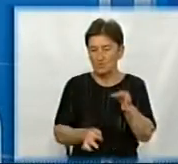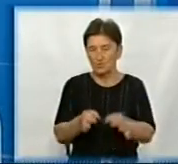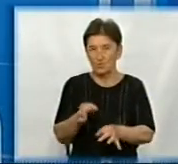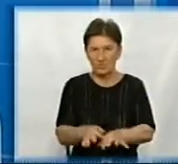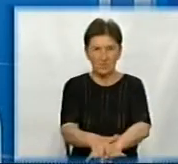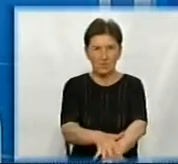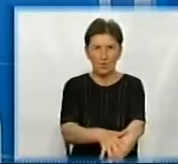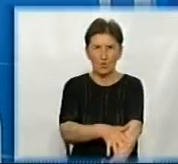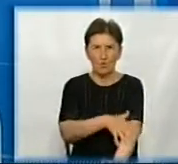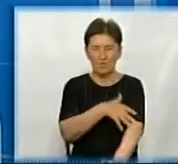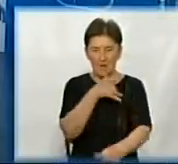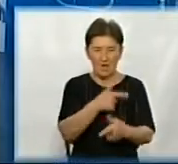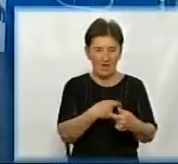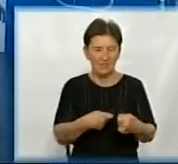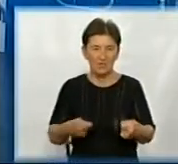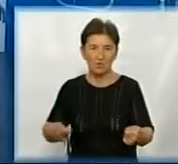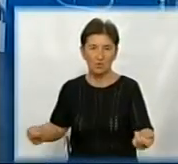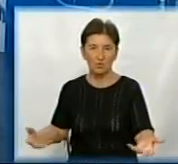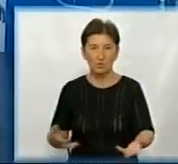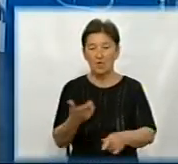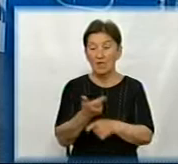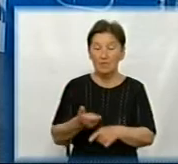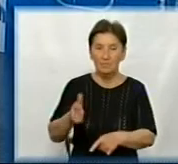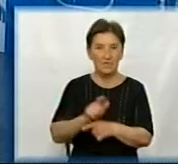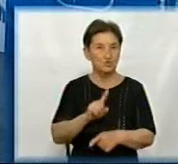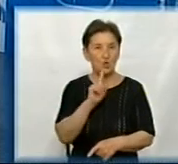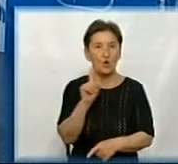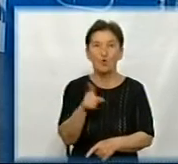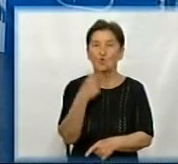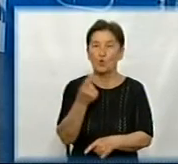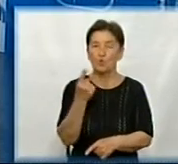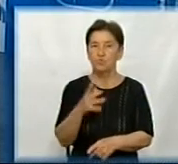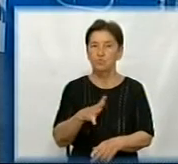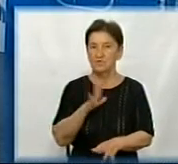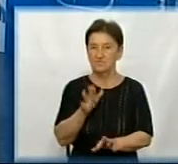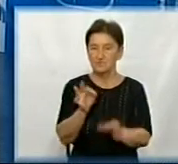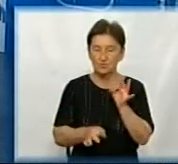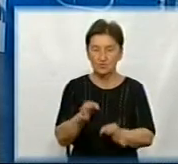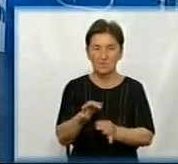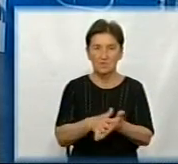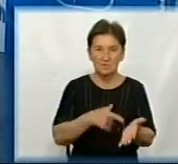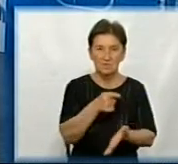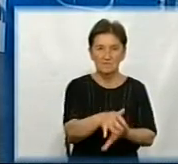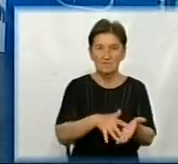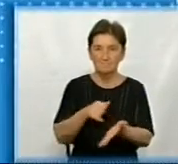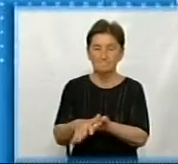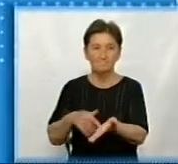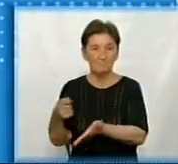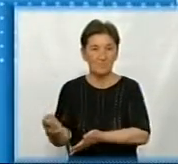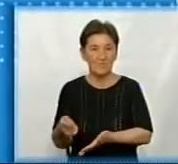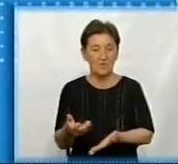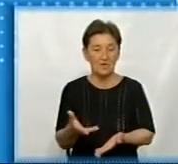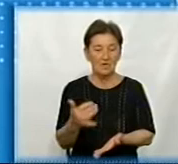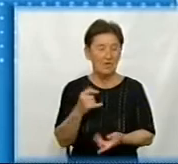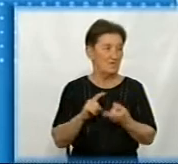досить довго, ну кілька років. Ну, більше року ми були в судових засіданнях. Угу. Да. У нас